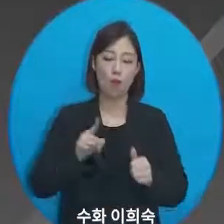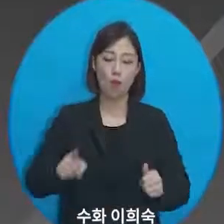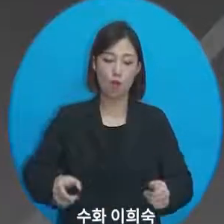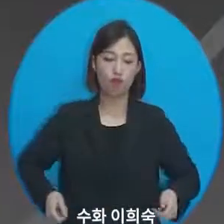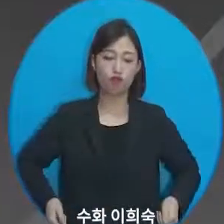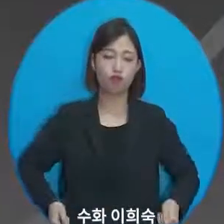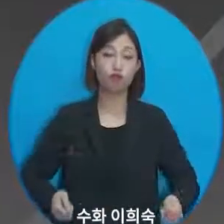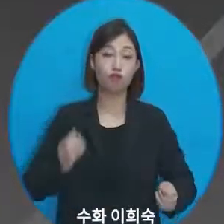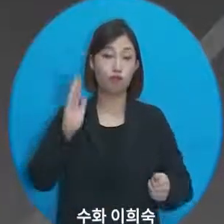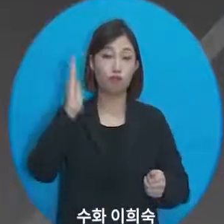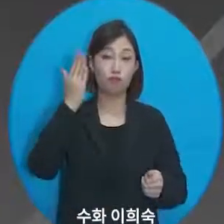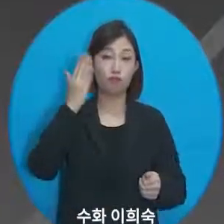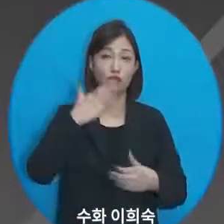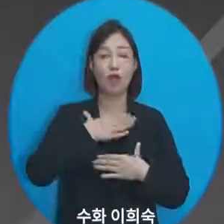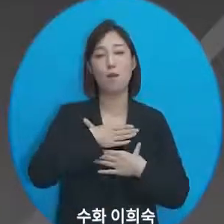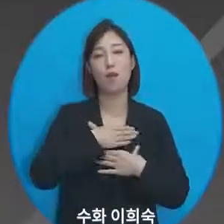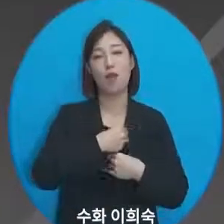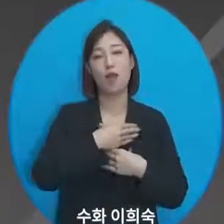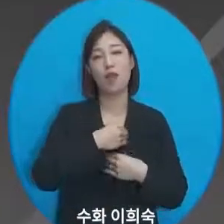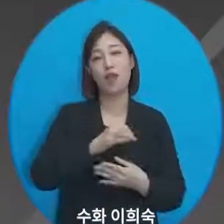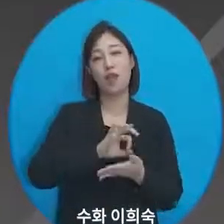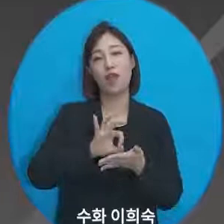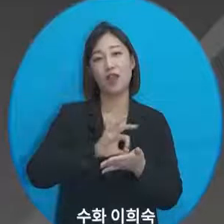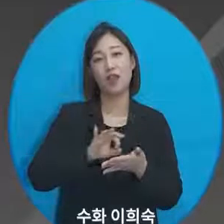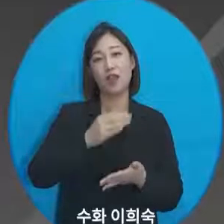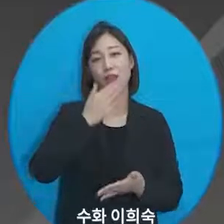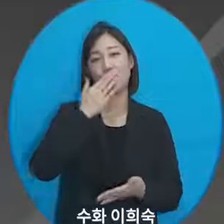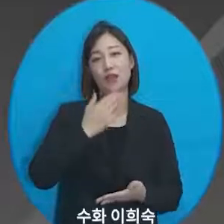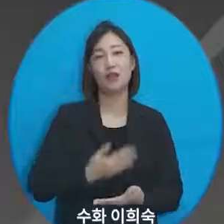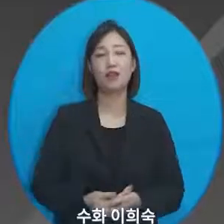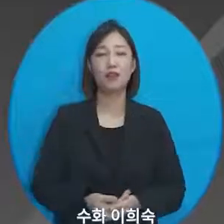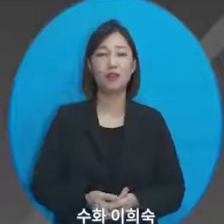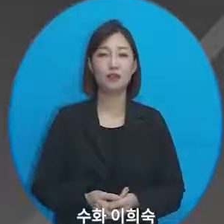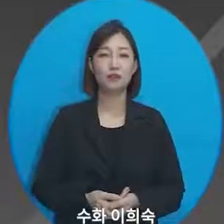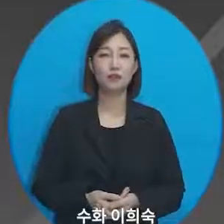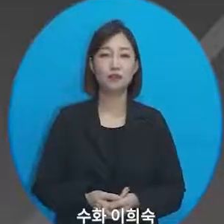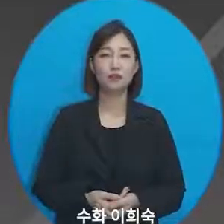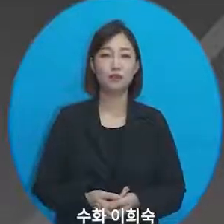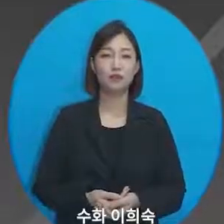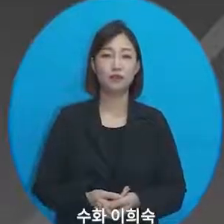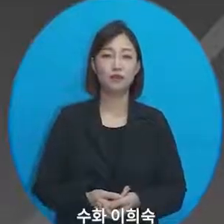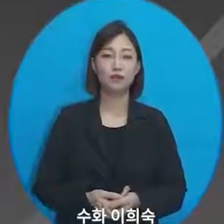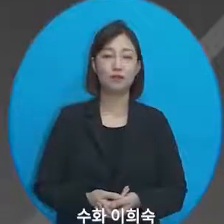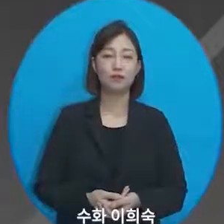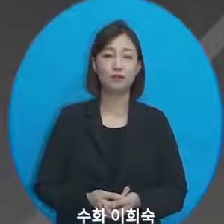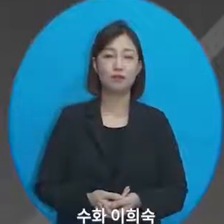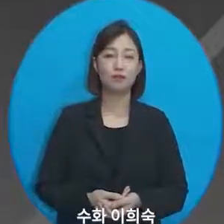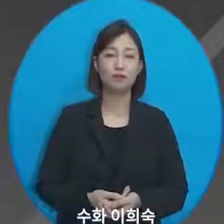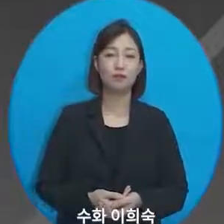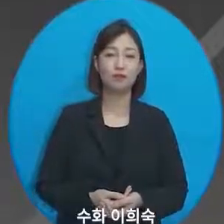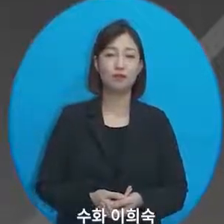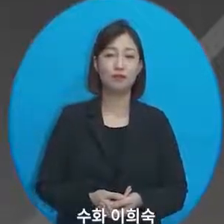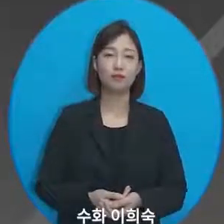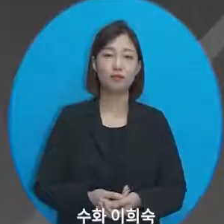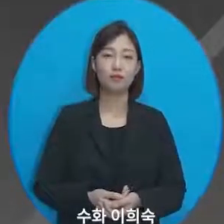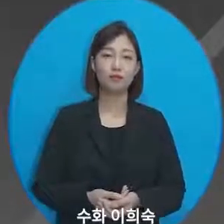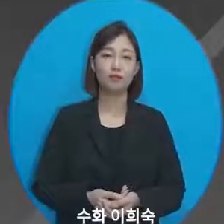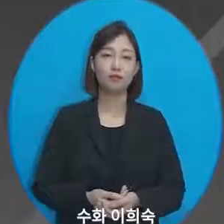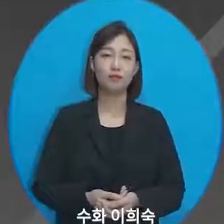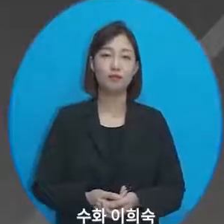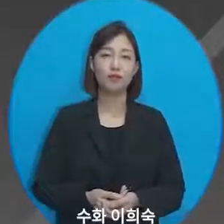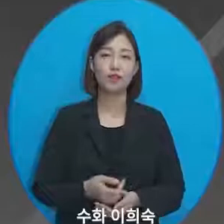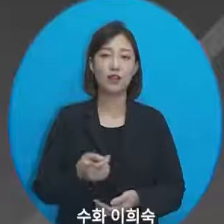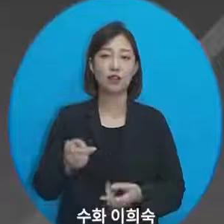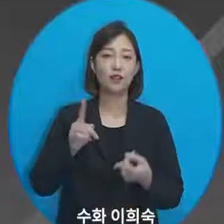저런 어떤 수동 휠체어와 전동 휠체어를 결합할 수 있는 저런 어떤 시스템, 뭐